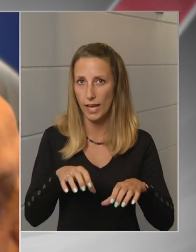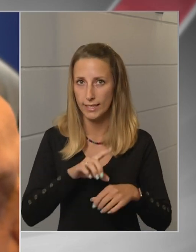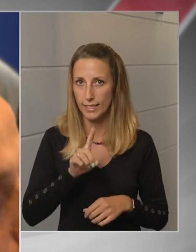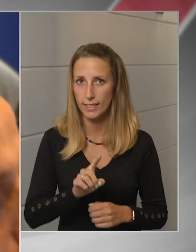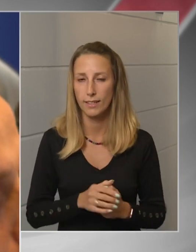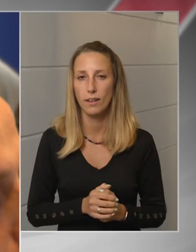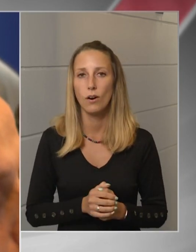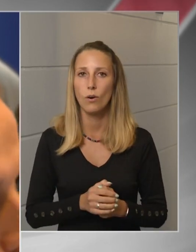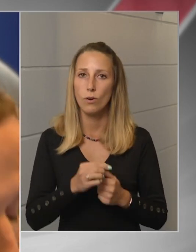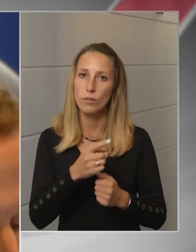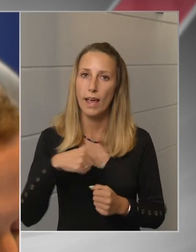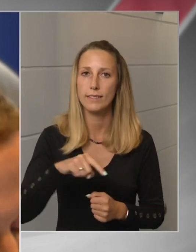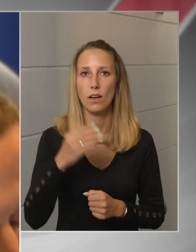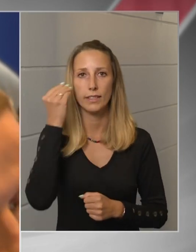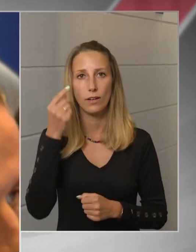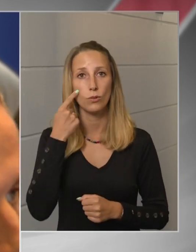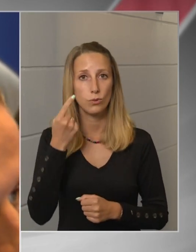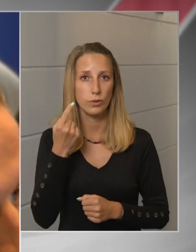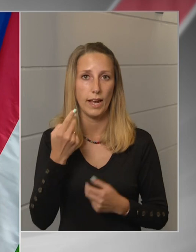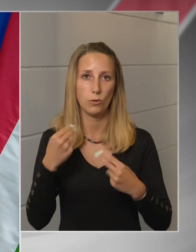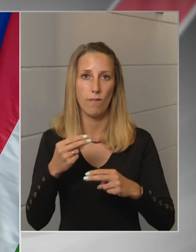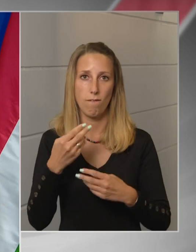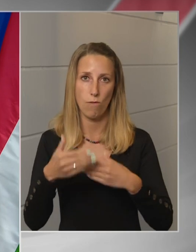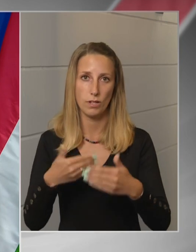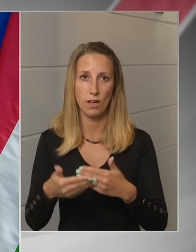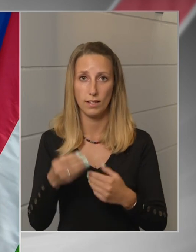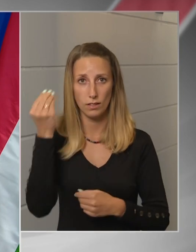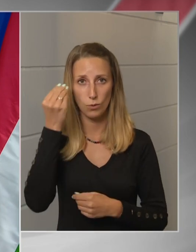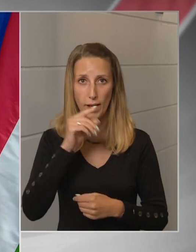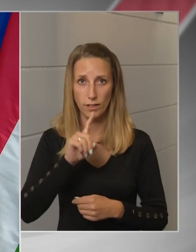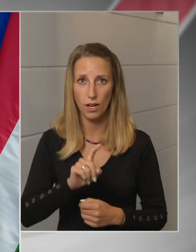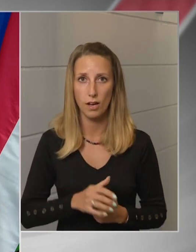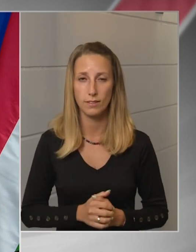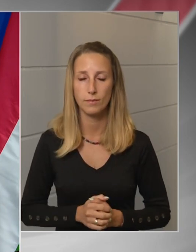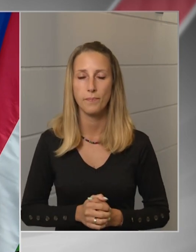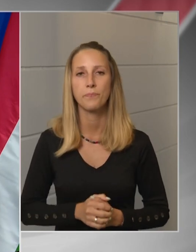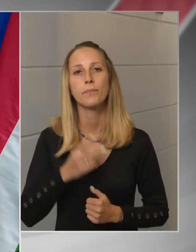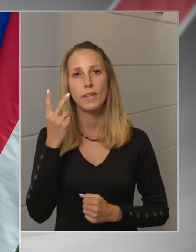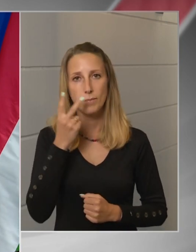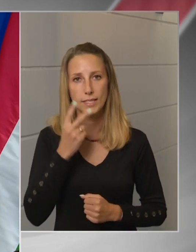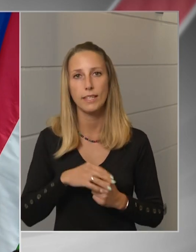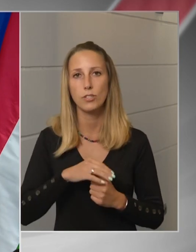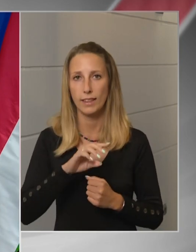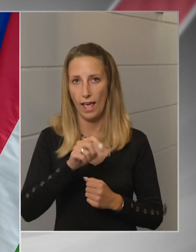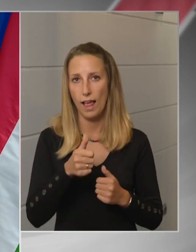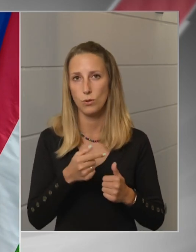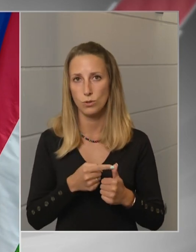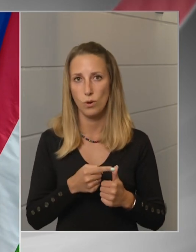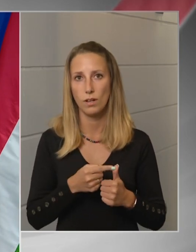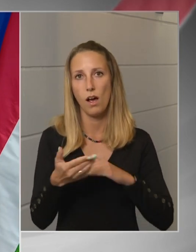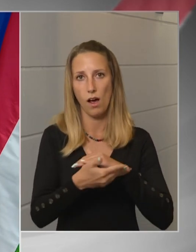hogy ezek a diákok tovább folytathassák a tanulmányaikat? Természetesen, de először az